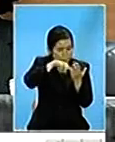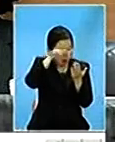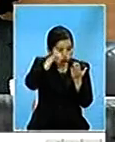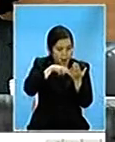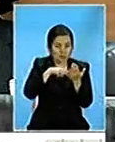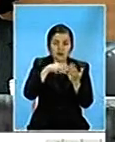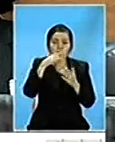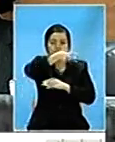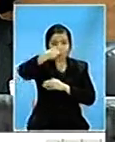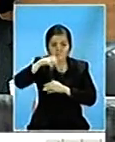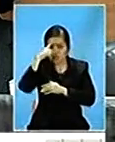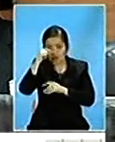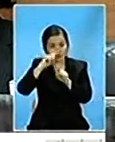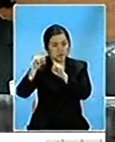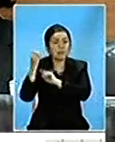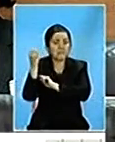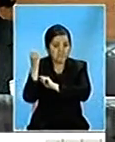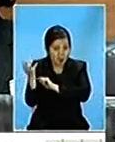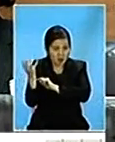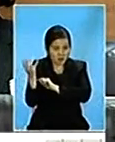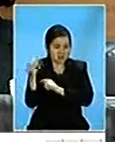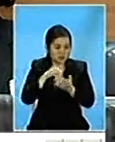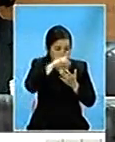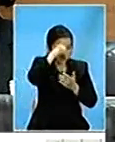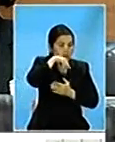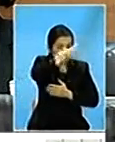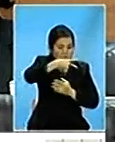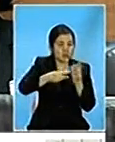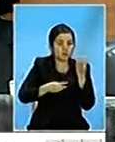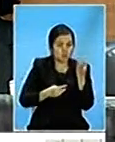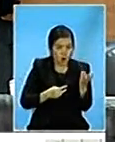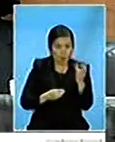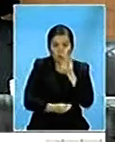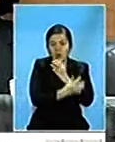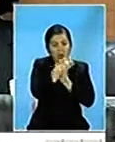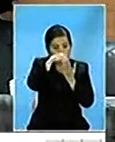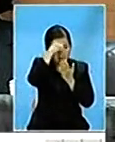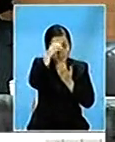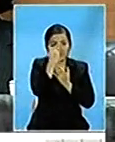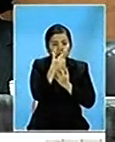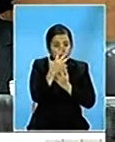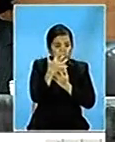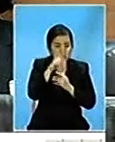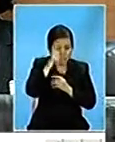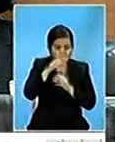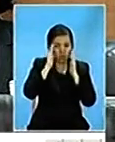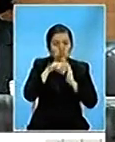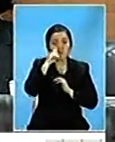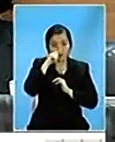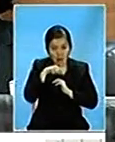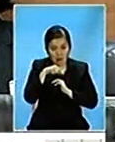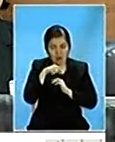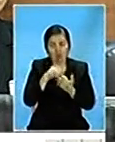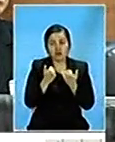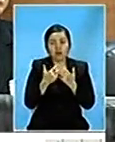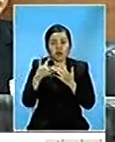ติเนี่ยมากแล้วก็ไม่มีโอกาสที่จะเรียนภาษาไทยทั้งๆที่เป็นคนไทยค่ะแล้วก็เ